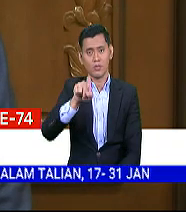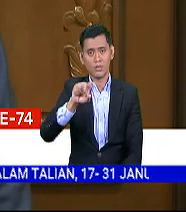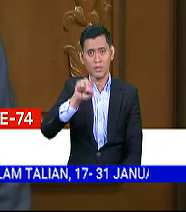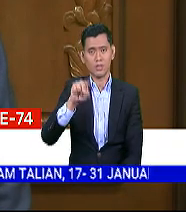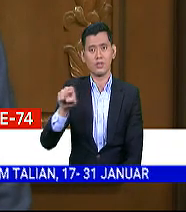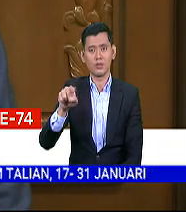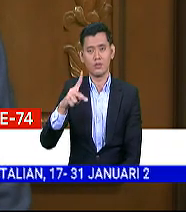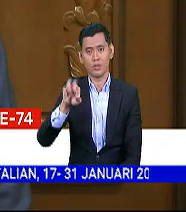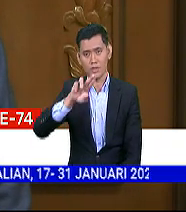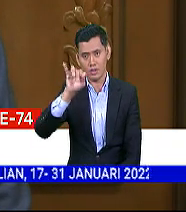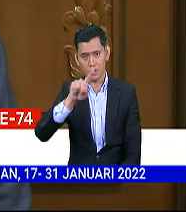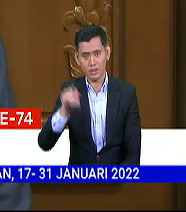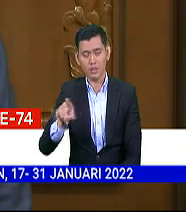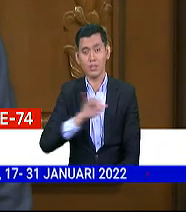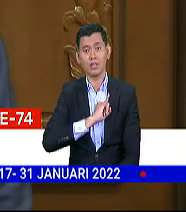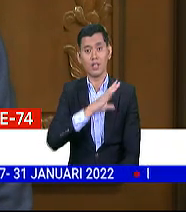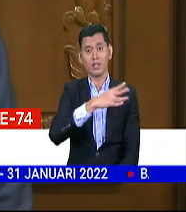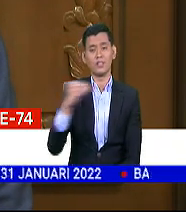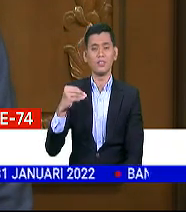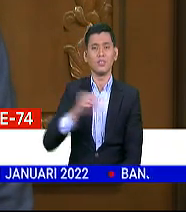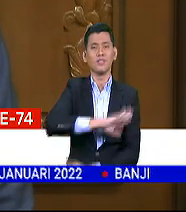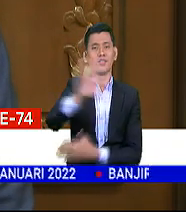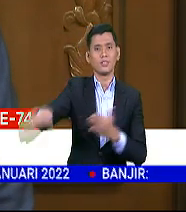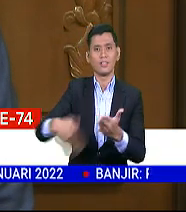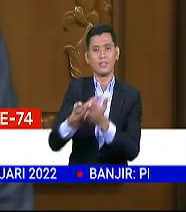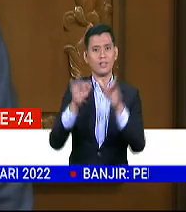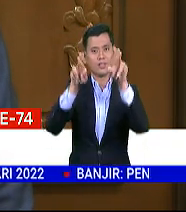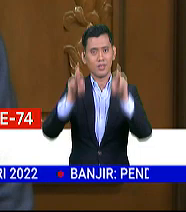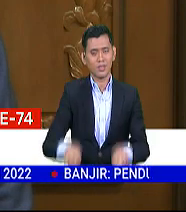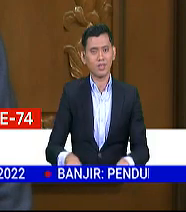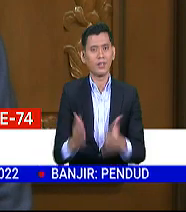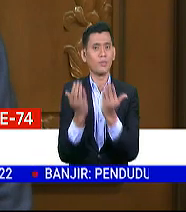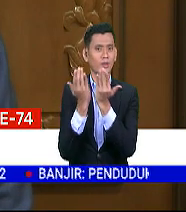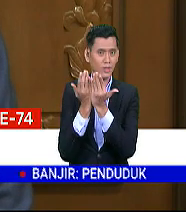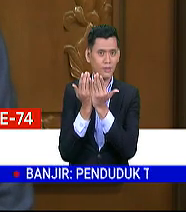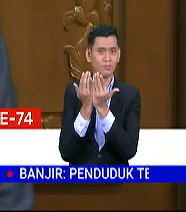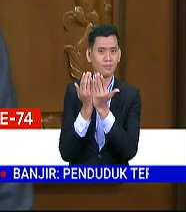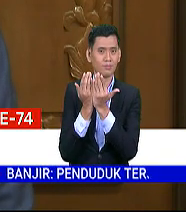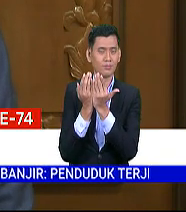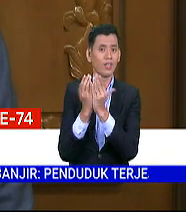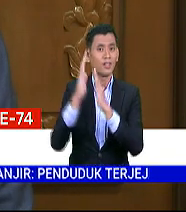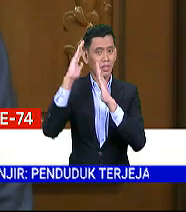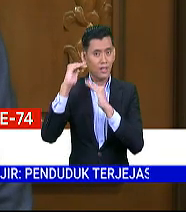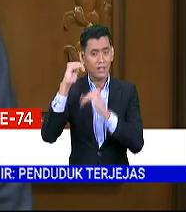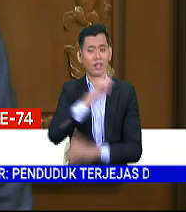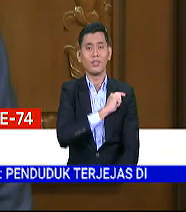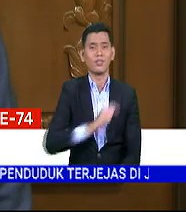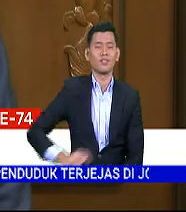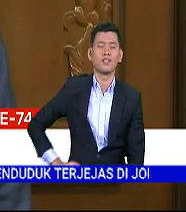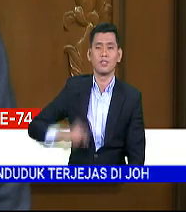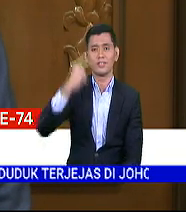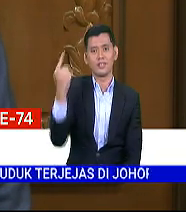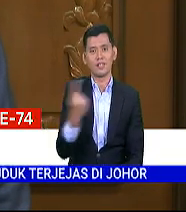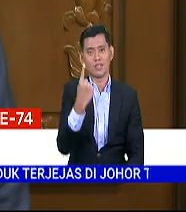Munawir, patik serta seluruh rakyat jelata mendoakan agar Tuanku sentiasa di